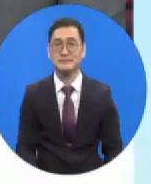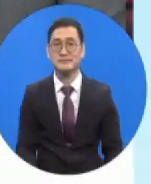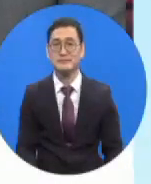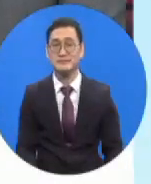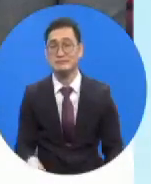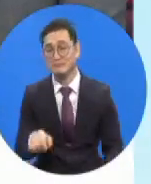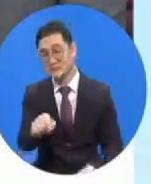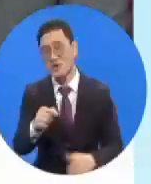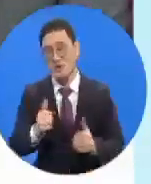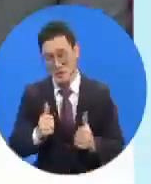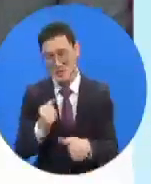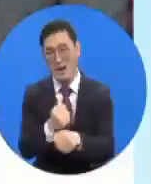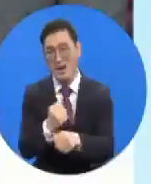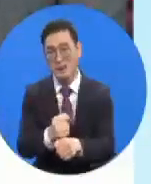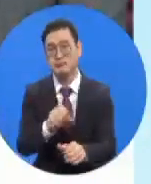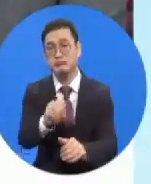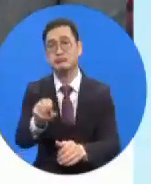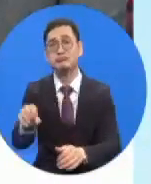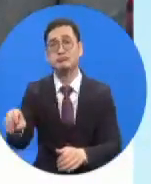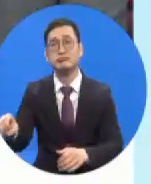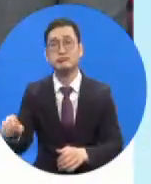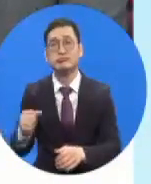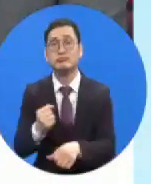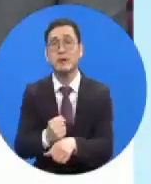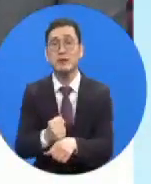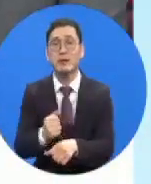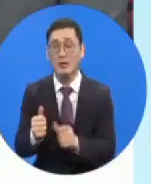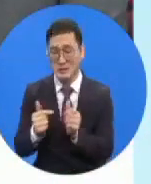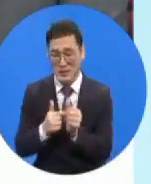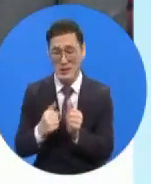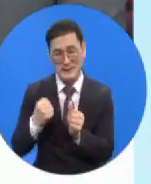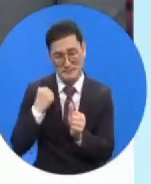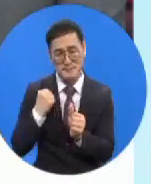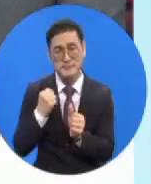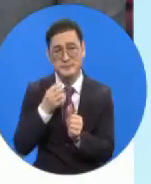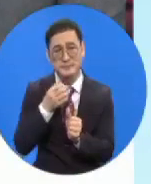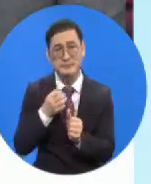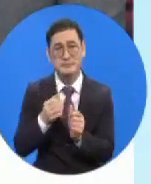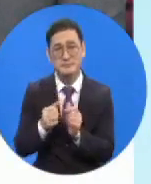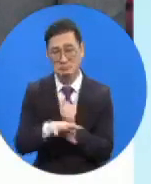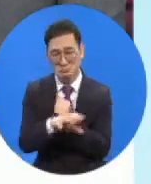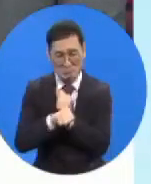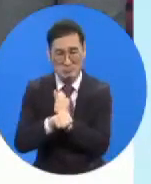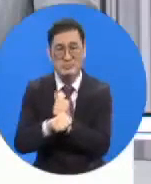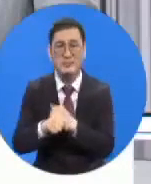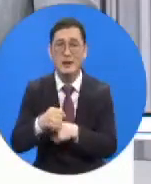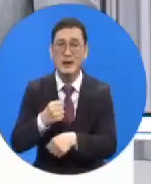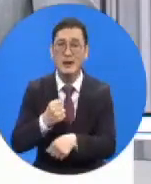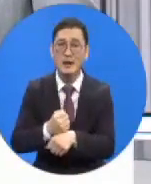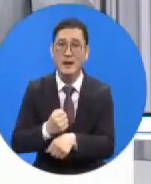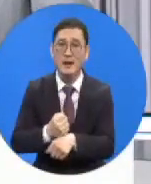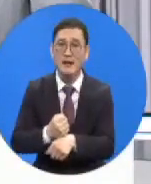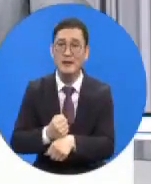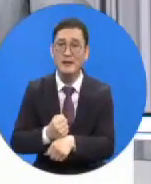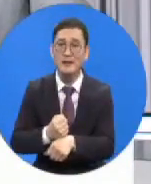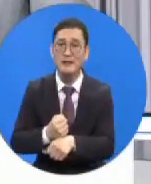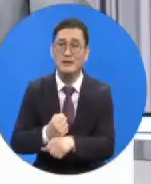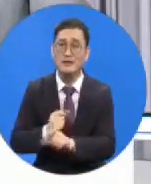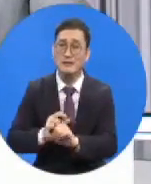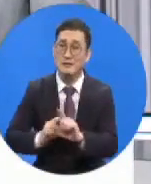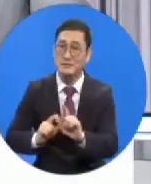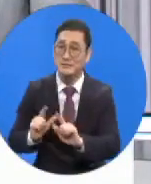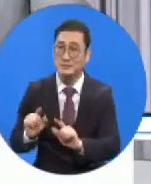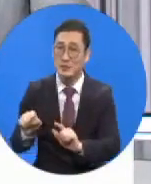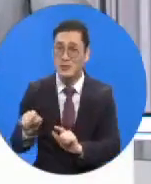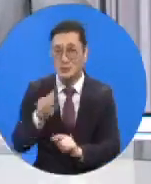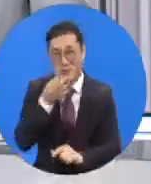충분히 본인의 어떤 입지를 강화하기 위해서 필요한 그런 행동이 아니었나 이렇게 볼 수 있을 네. 것 같습니다. 뭐, 좌천이라고도 표현을 해주셨는데, 이거는 뭐, 사안에 따라